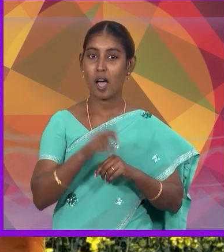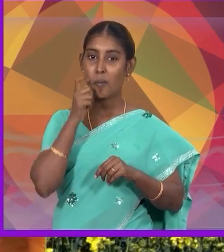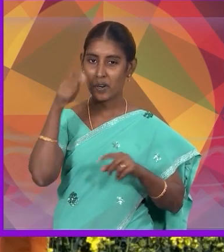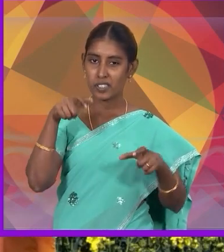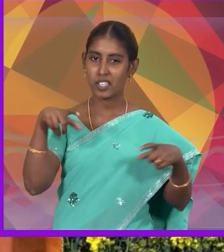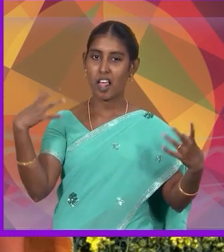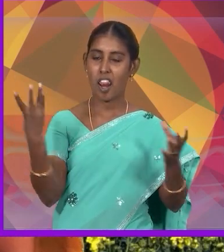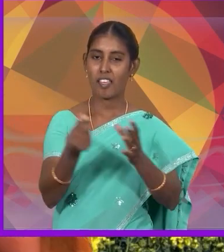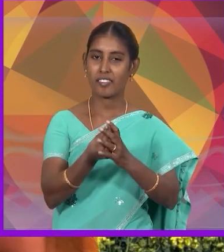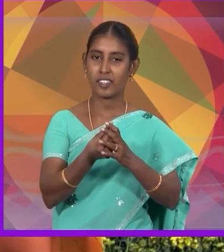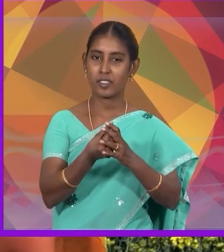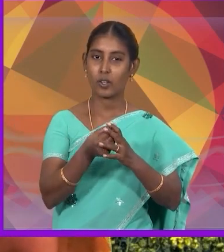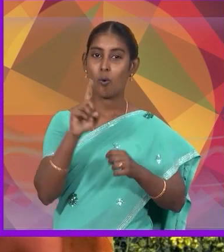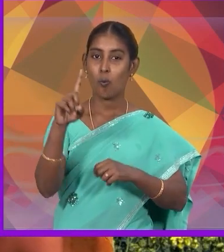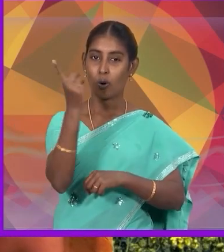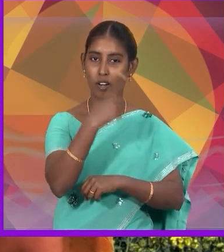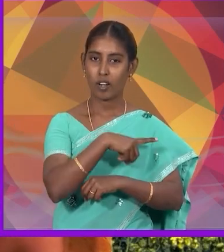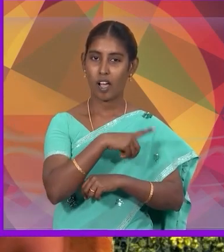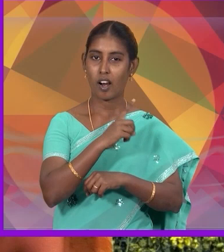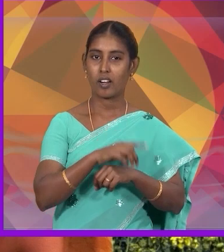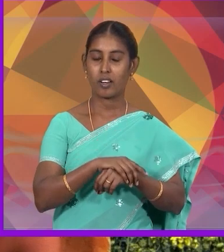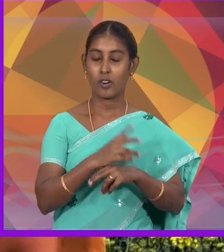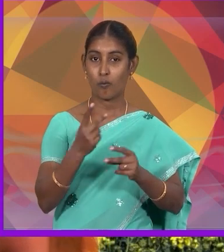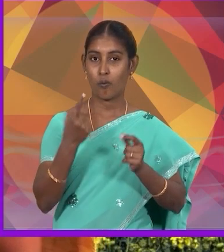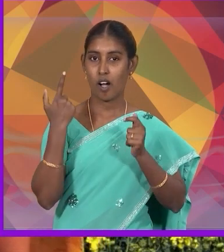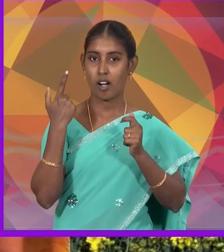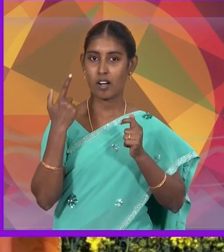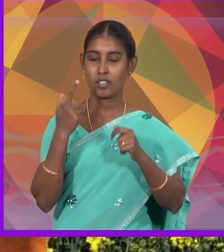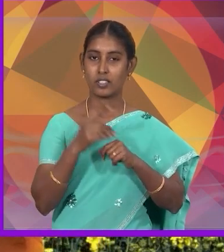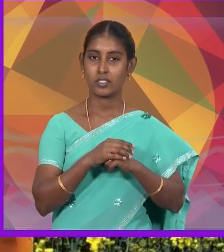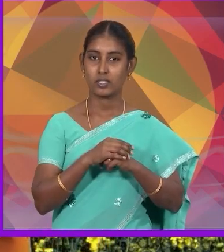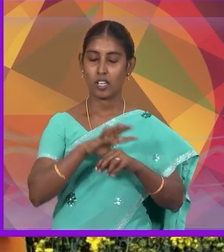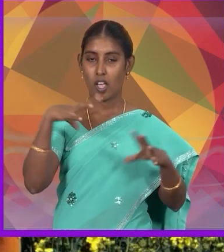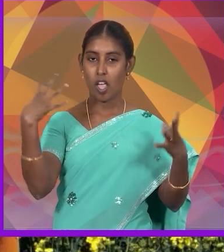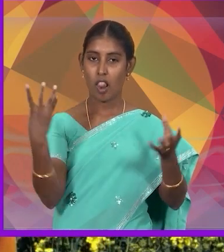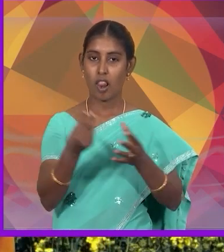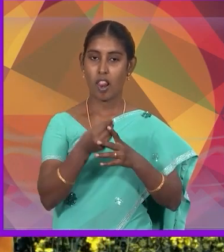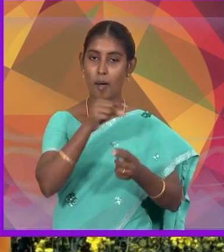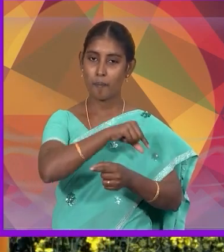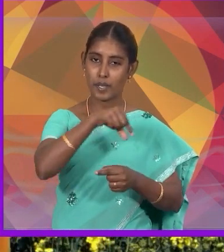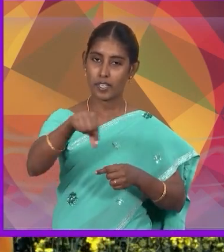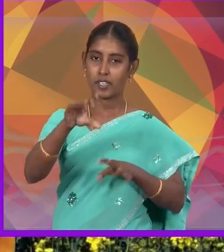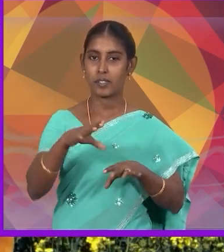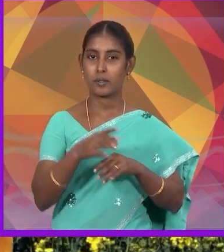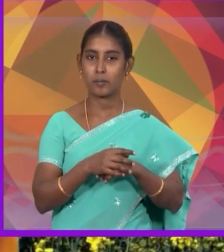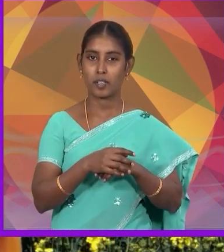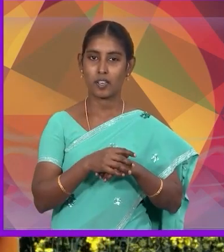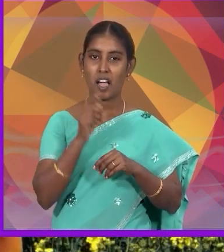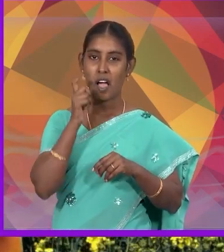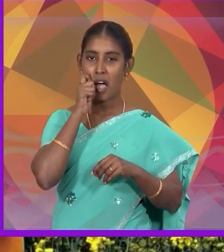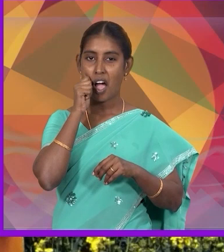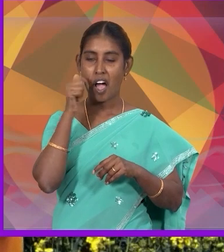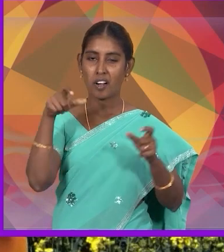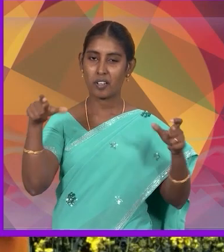கட்டணும். ஒரே இதுலதான் எல்லா அந்த ஊர்ல உள்ள வயல்ல எல்லாமே பயிரிட்டு இருப்பாங்க, ஆள் கிடைக்கிறது